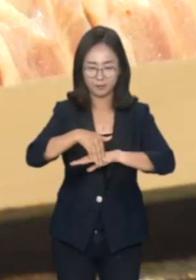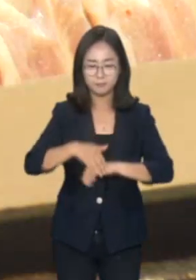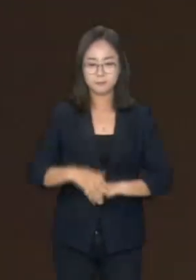계획입니다